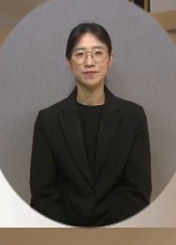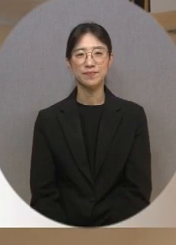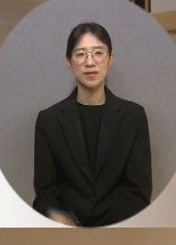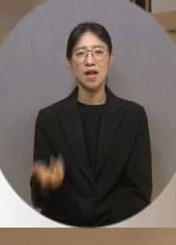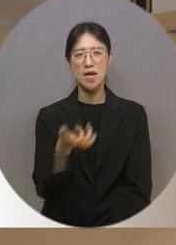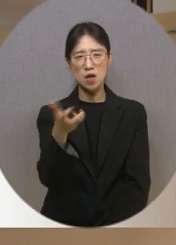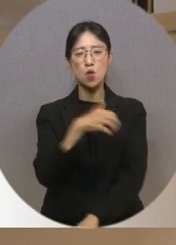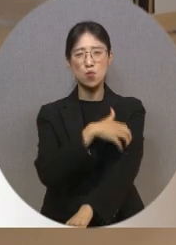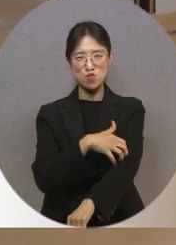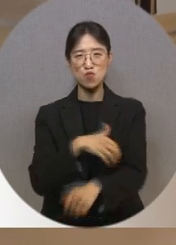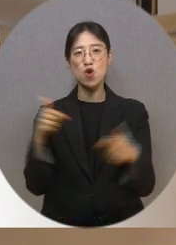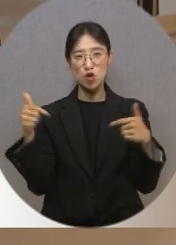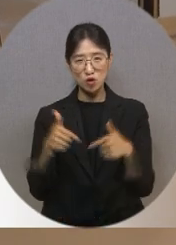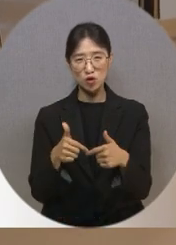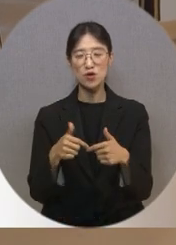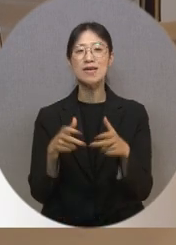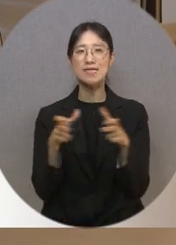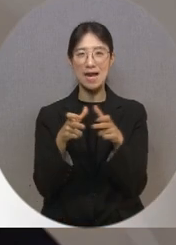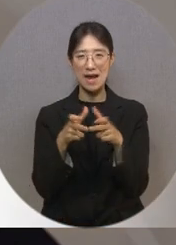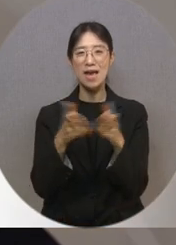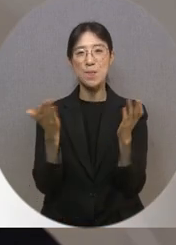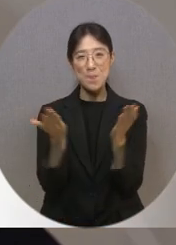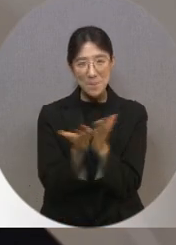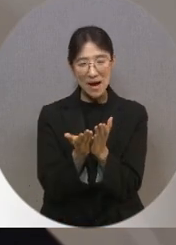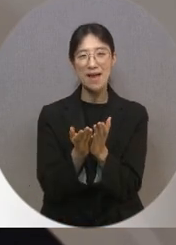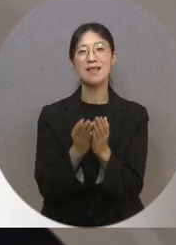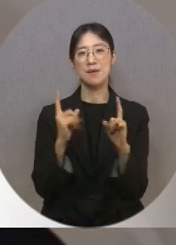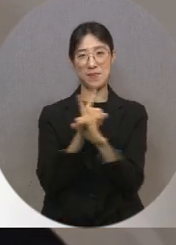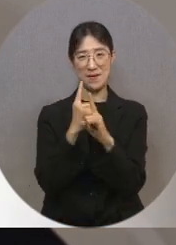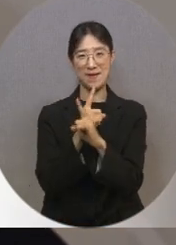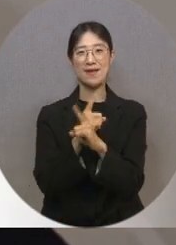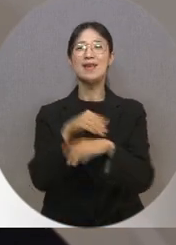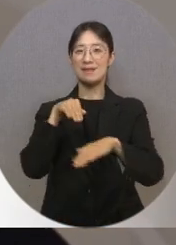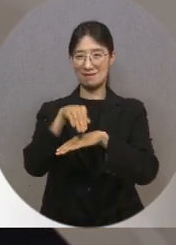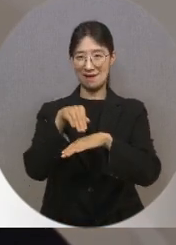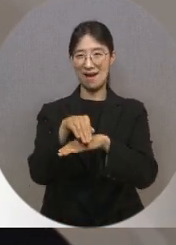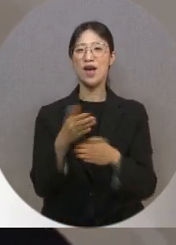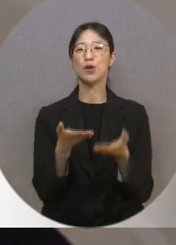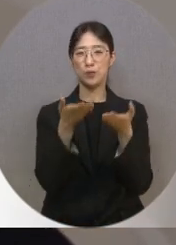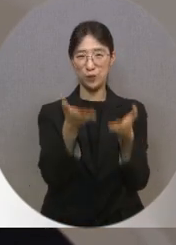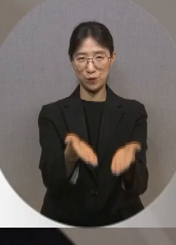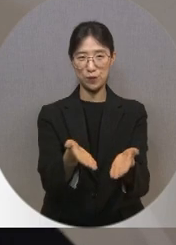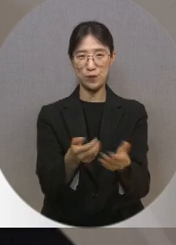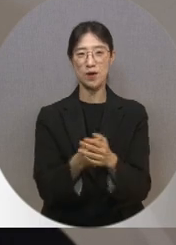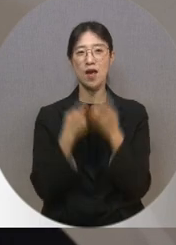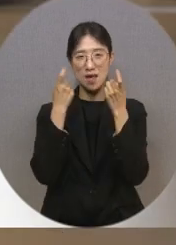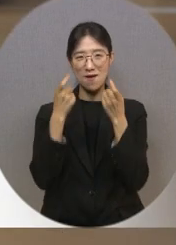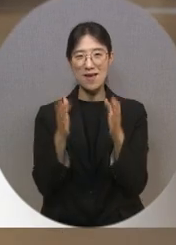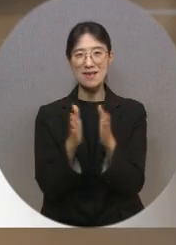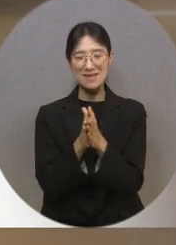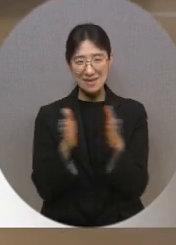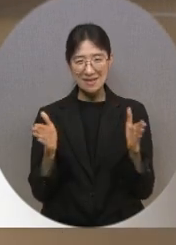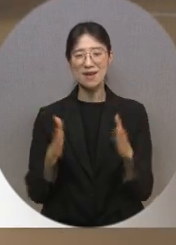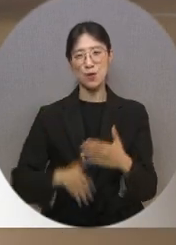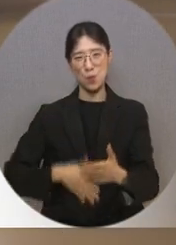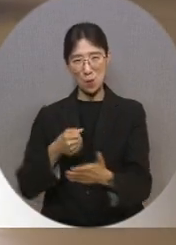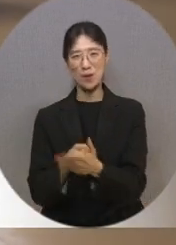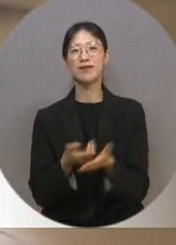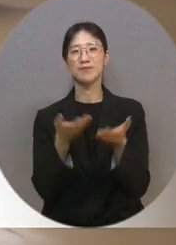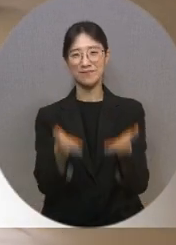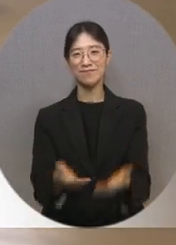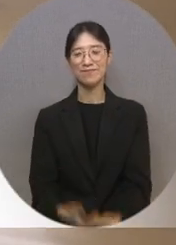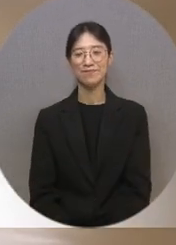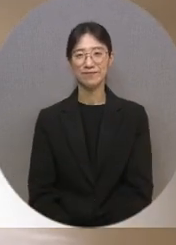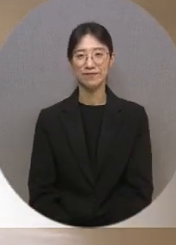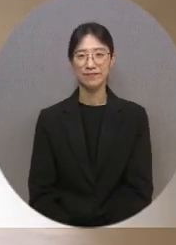이동의 불편함을 줄이고자 장애 친화적으로 개조된 초록여행 차량 제공으로 여행을 시작할 수 있는 용기를 주고